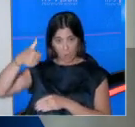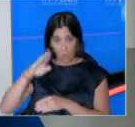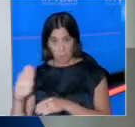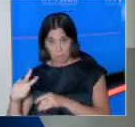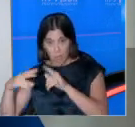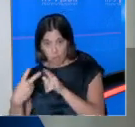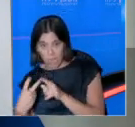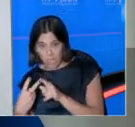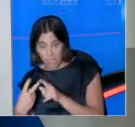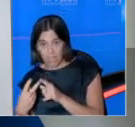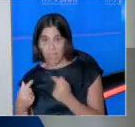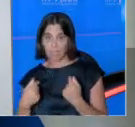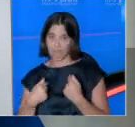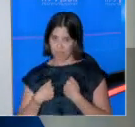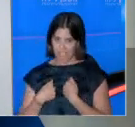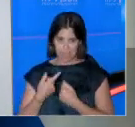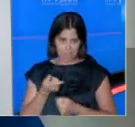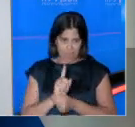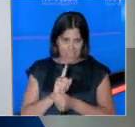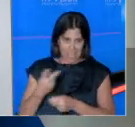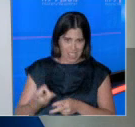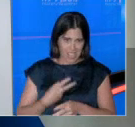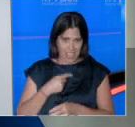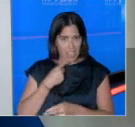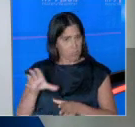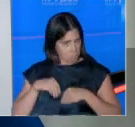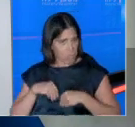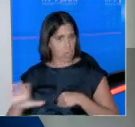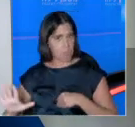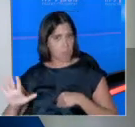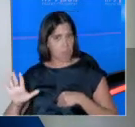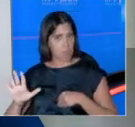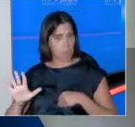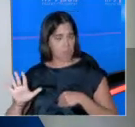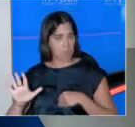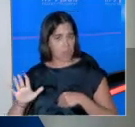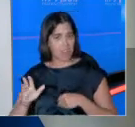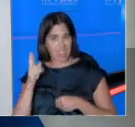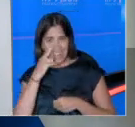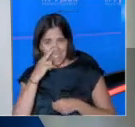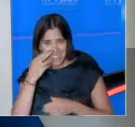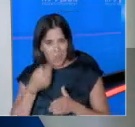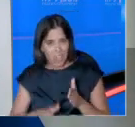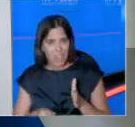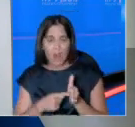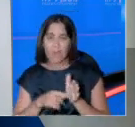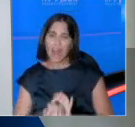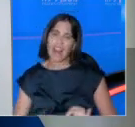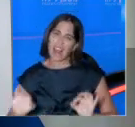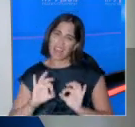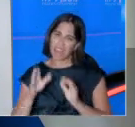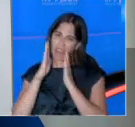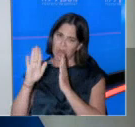ונתניהו שני. אני מיד, כרגיל, נתתי את הסכמתי. הניסיון כשל כי אף אחד כבר לא